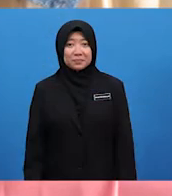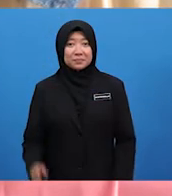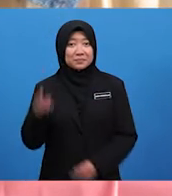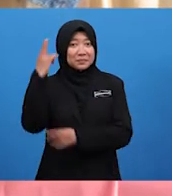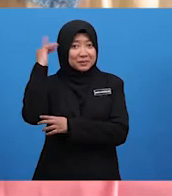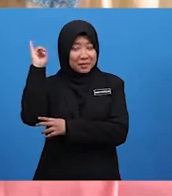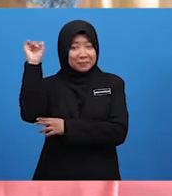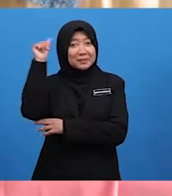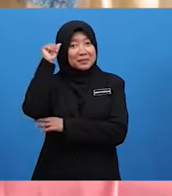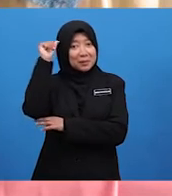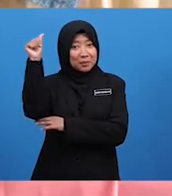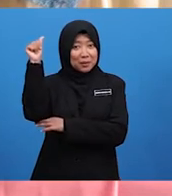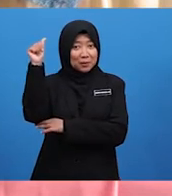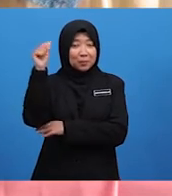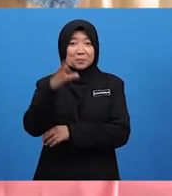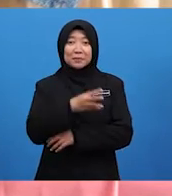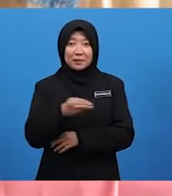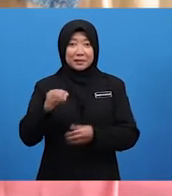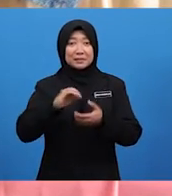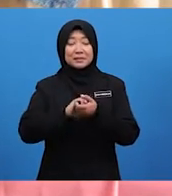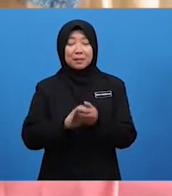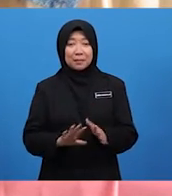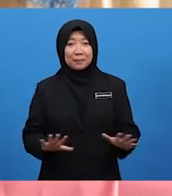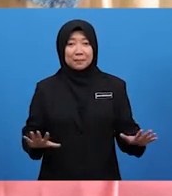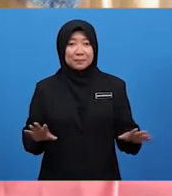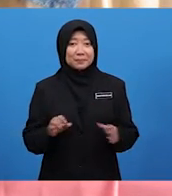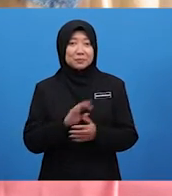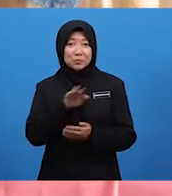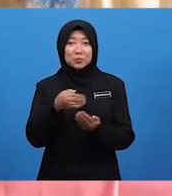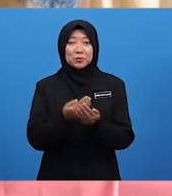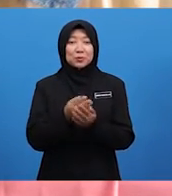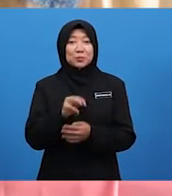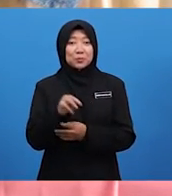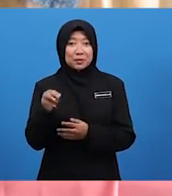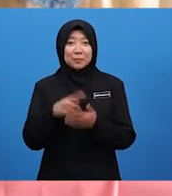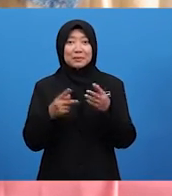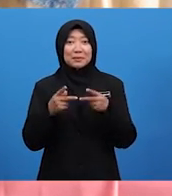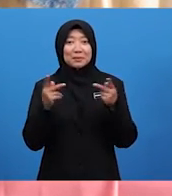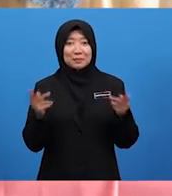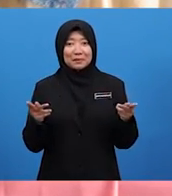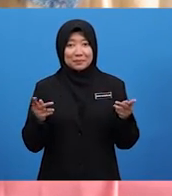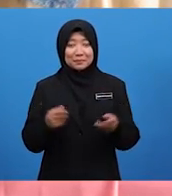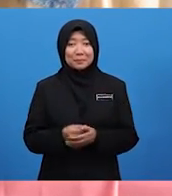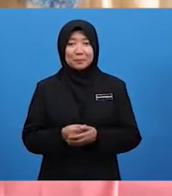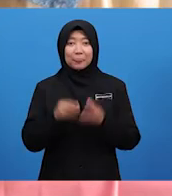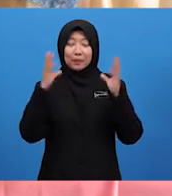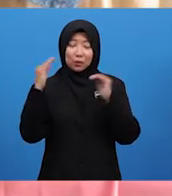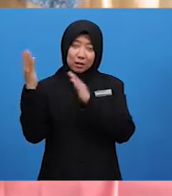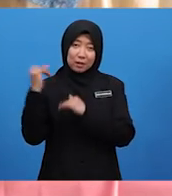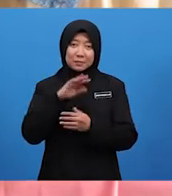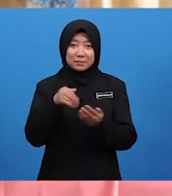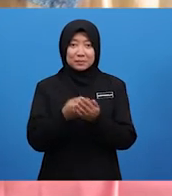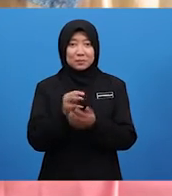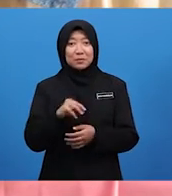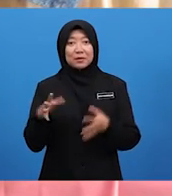Hai, Assalamualaikum dan salam sejahtera kepada semua murid. Apa khabar? Cikgu harap semua